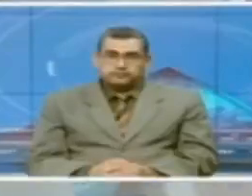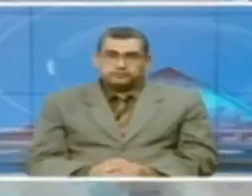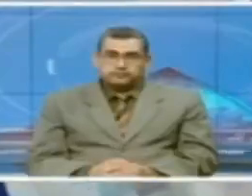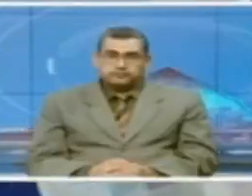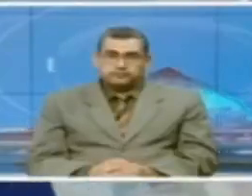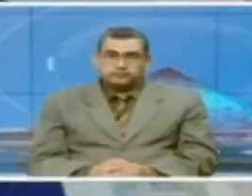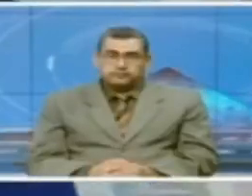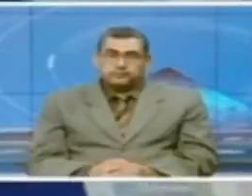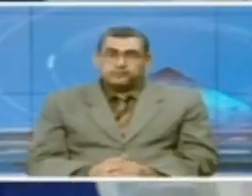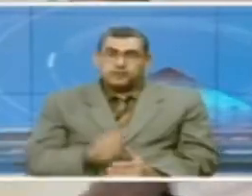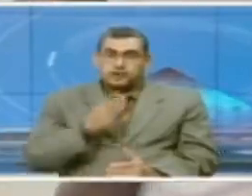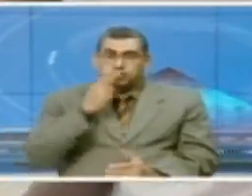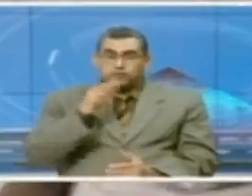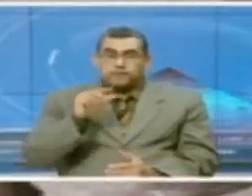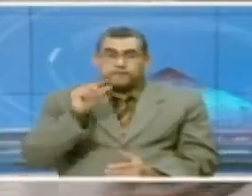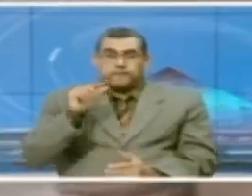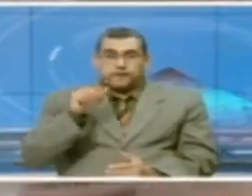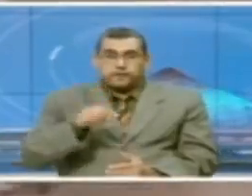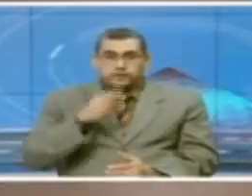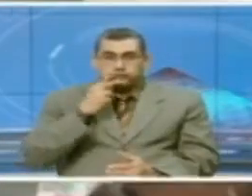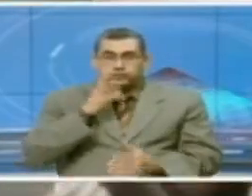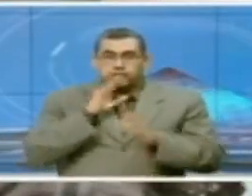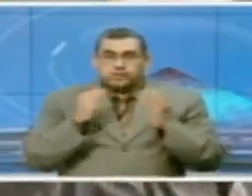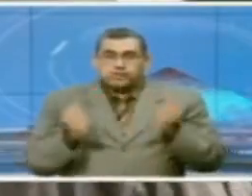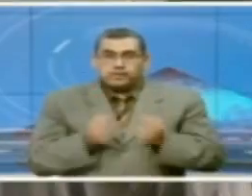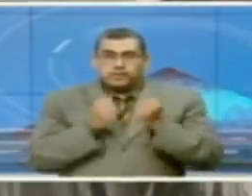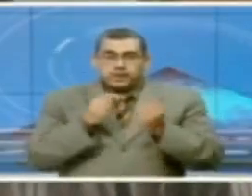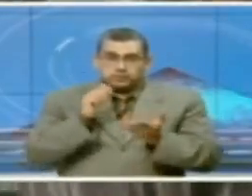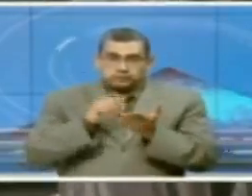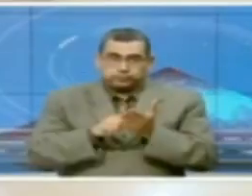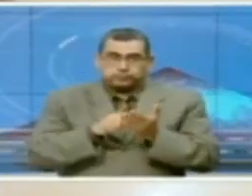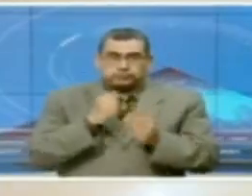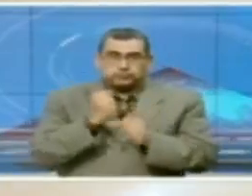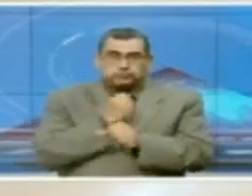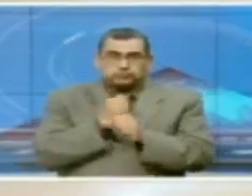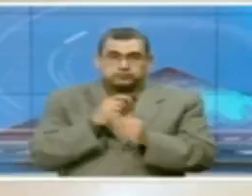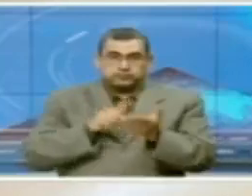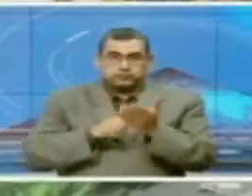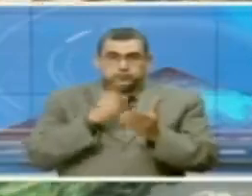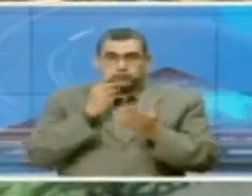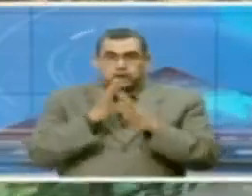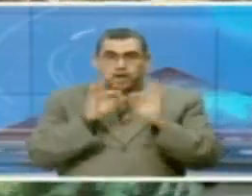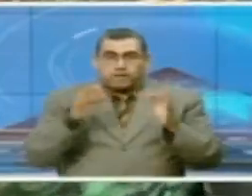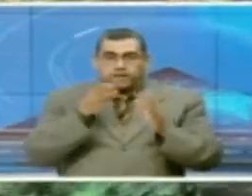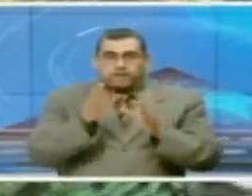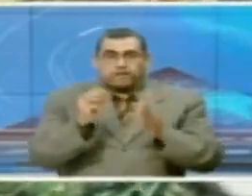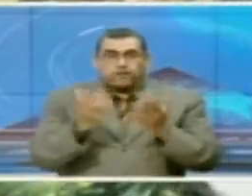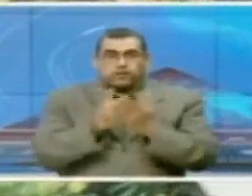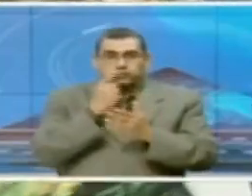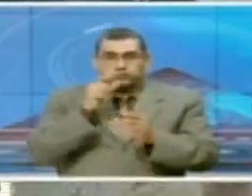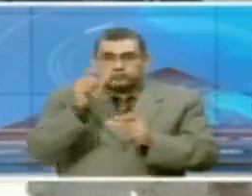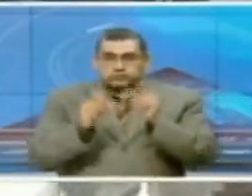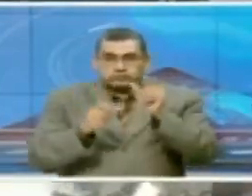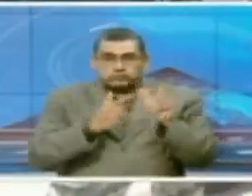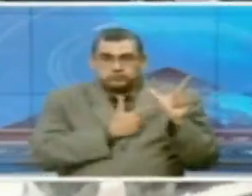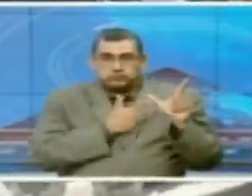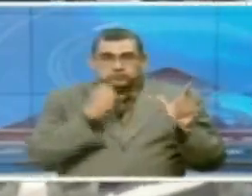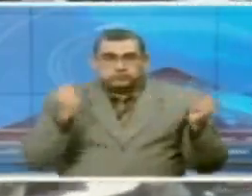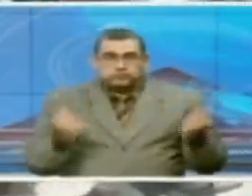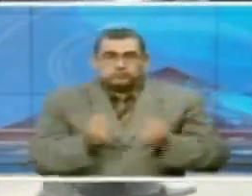كما شمل البرنامج الجانب التدريبي التطبيقي والذي من خلاله يتم إتاحة الفرصة للكوادر الأمنية